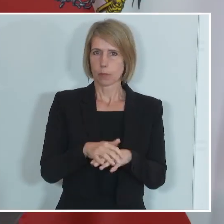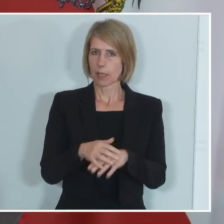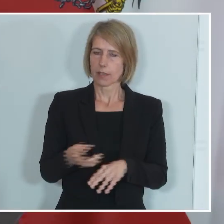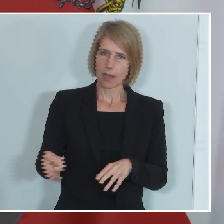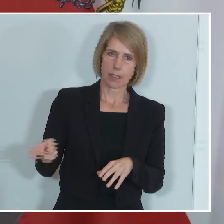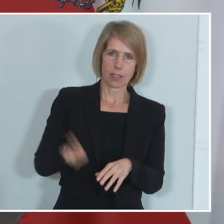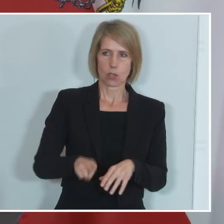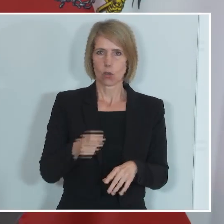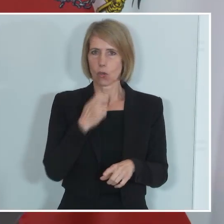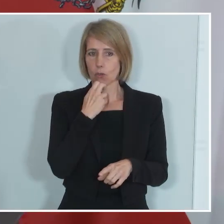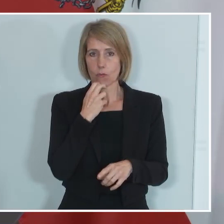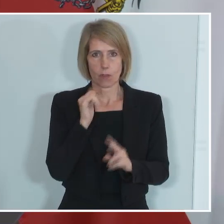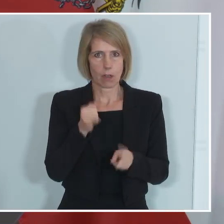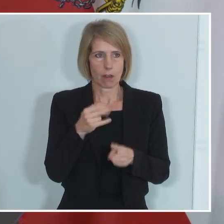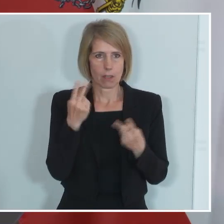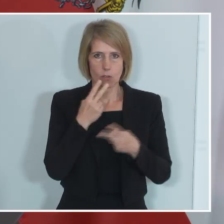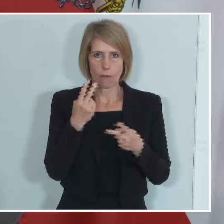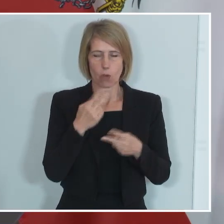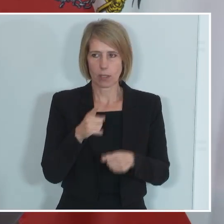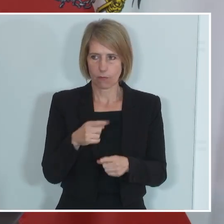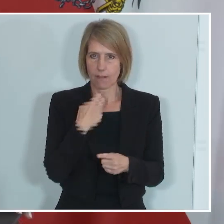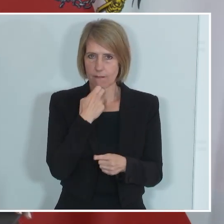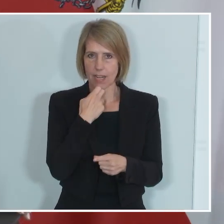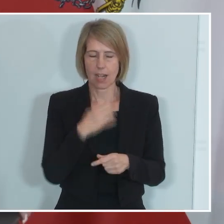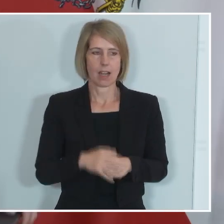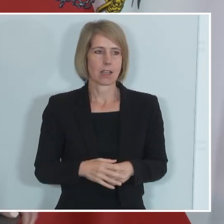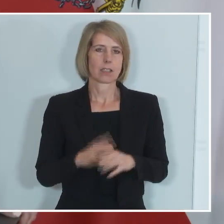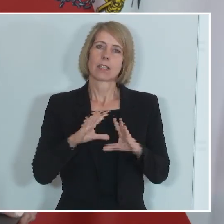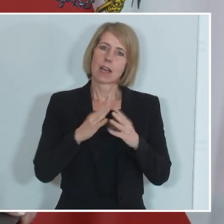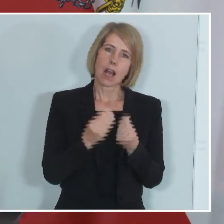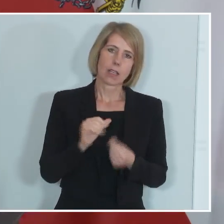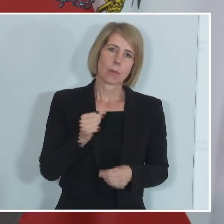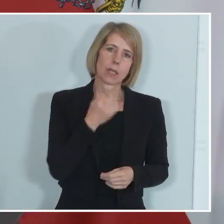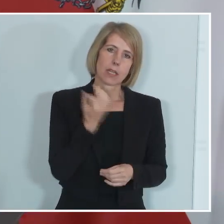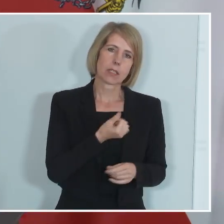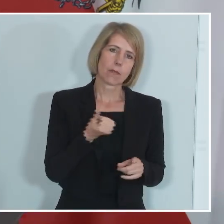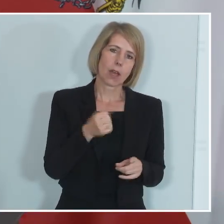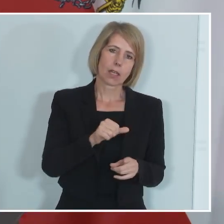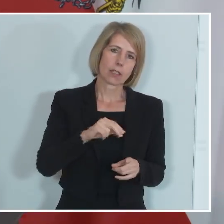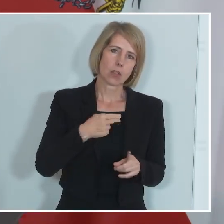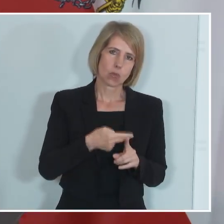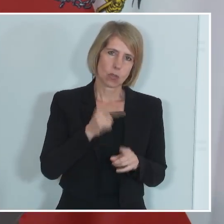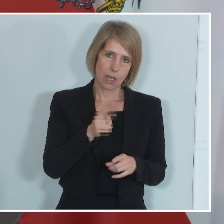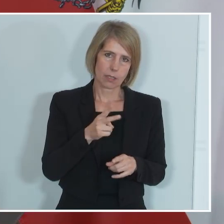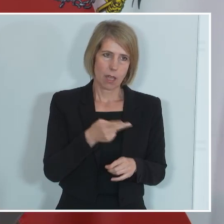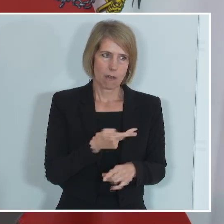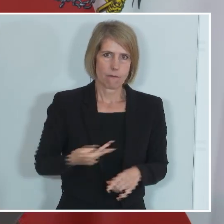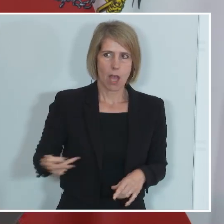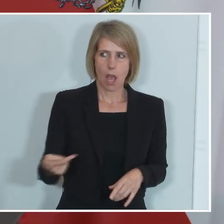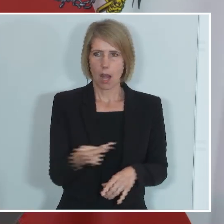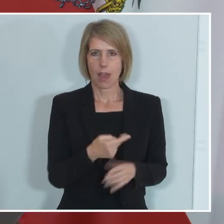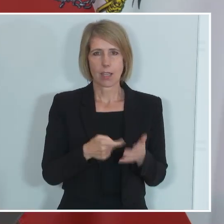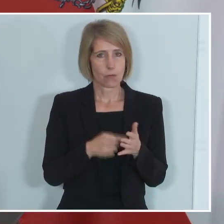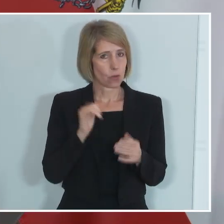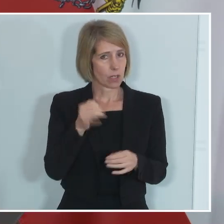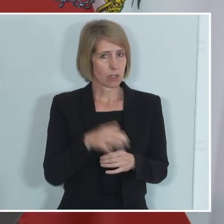wollen würden. Vielleicht darf ich nur ganz allgemein sagen zu Ihrer ersten Frage. Darum habe ich gesagt, wir sind alle gefordert. Ich sage immer, wer